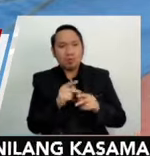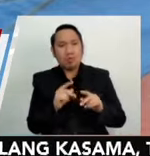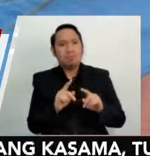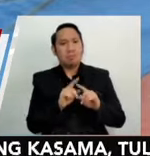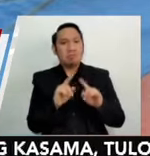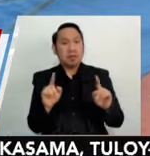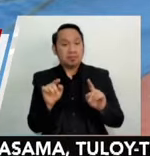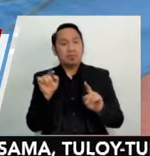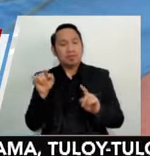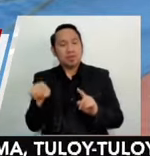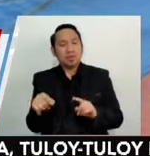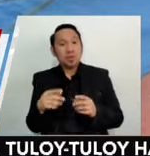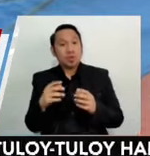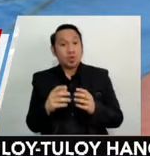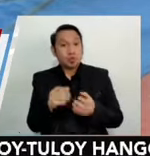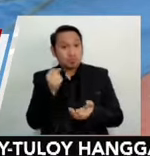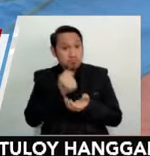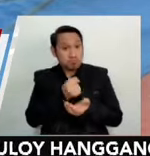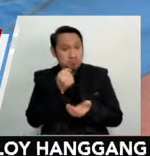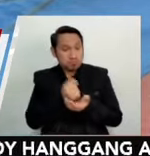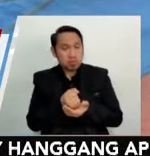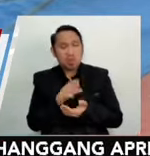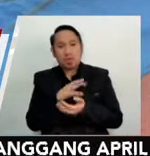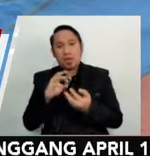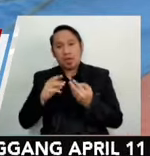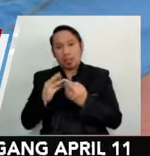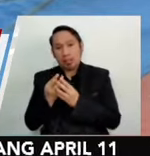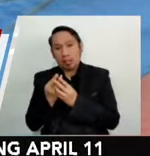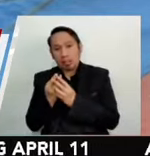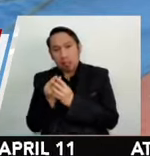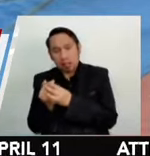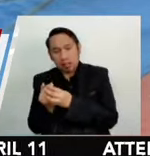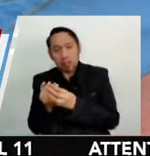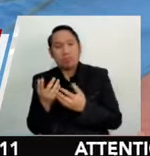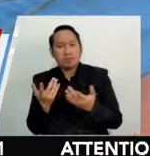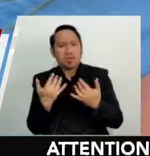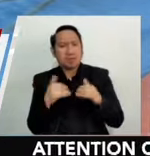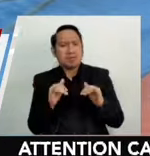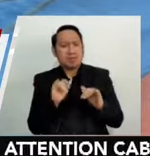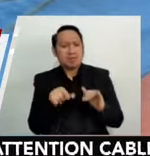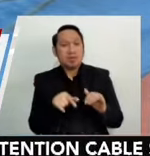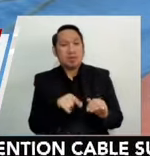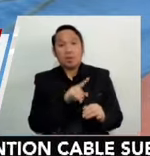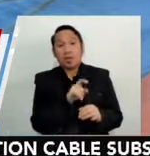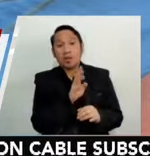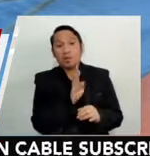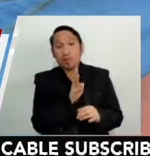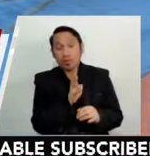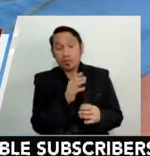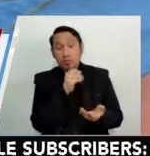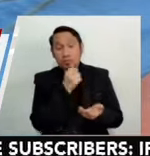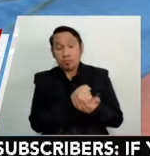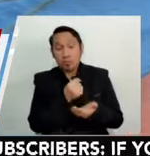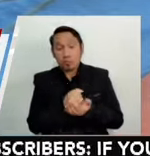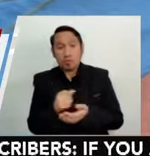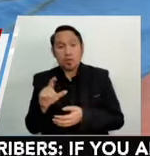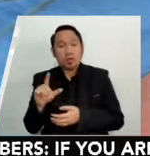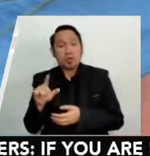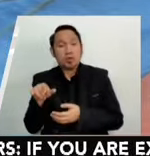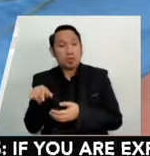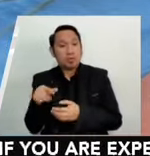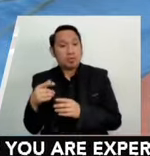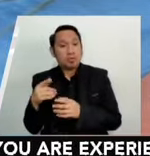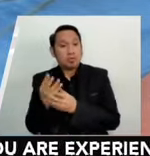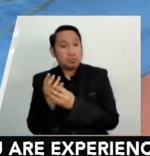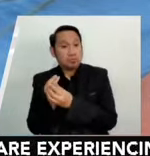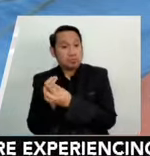bawang at ng luya. Sa ngayon, ang bawang ay nasa 140 pesos per kilo, habang ang luya ay nasa 100 pesos per kilo. Igan?